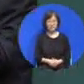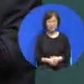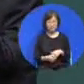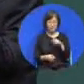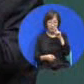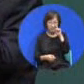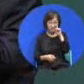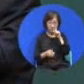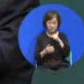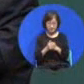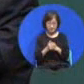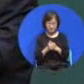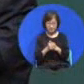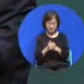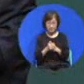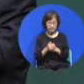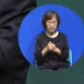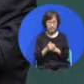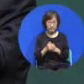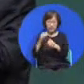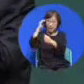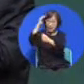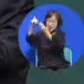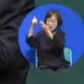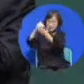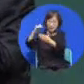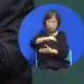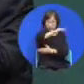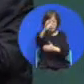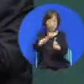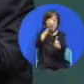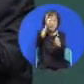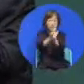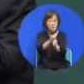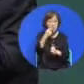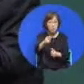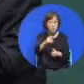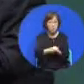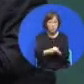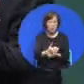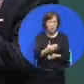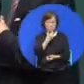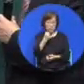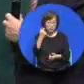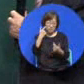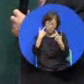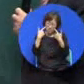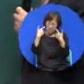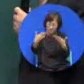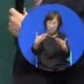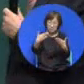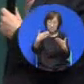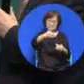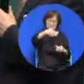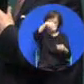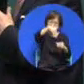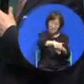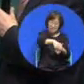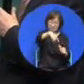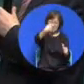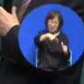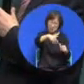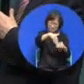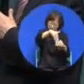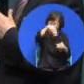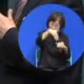복음을 확실하게 심어주는 것이 우리의 사명이요 헌신입니다. It is our devotion. It is our mission to accurately plant this gospel to our